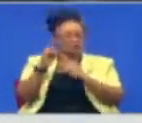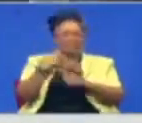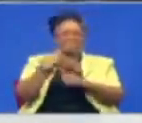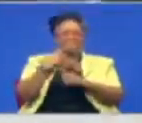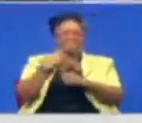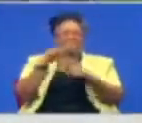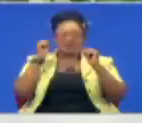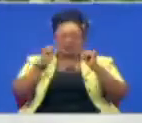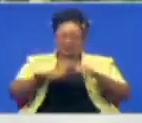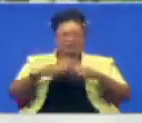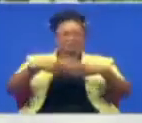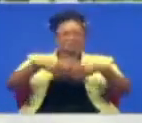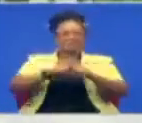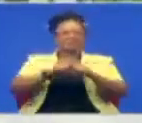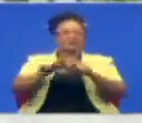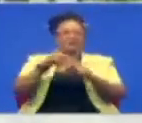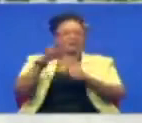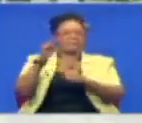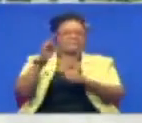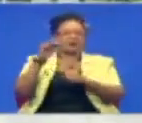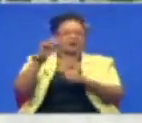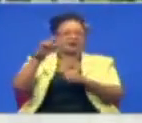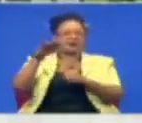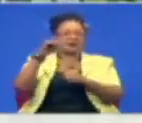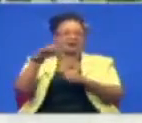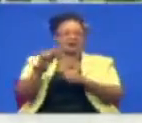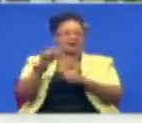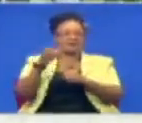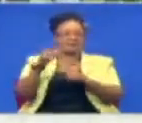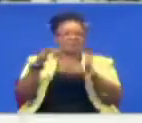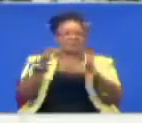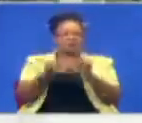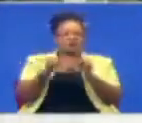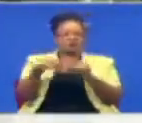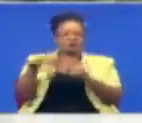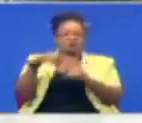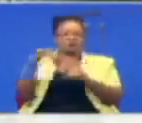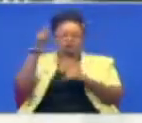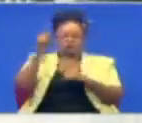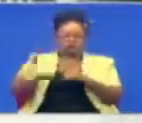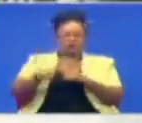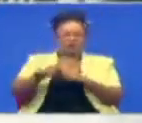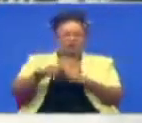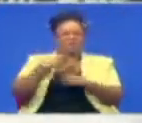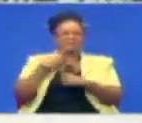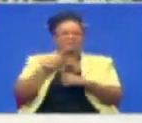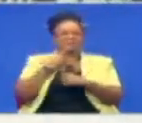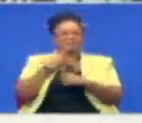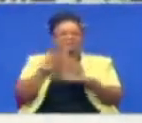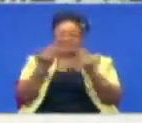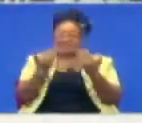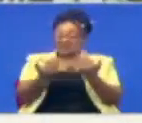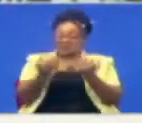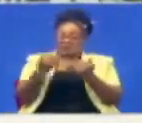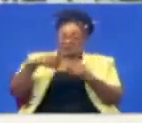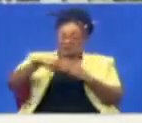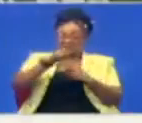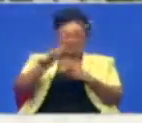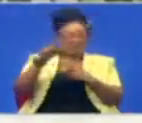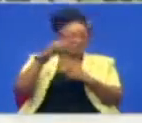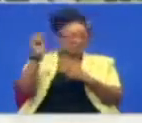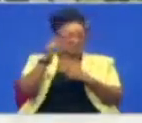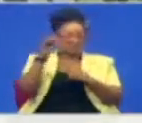David Maraga kama jaji mkuu mpya wa Kenya. Ikizingatiwa kuwa hivi sasa ni rais wa mahakama ya